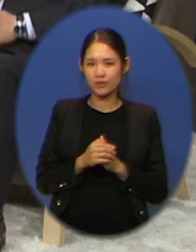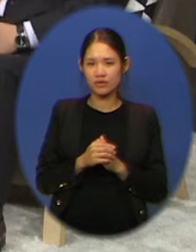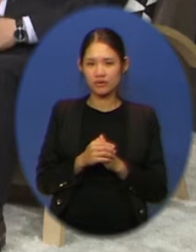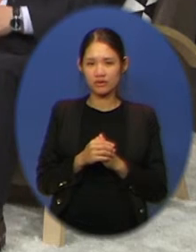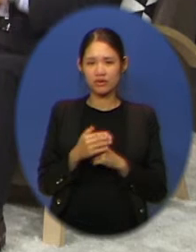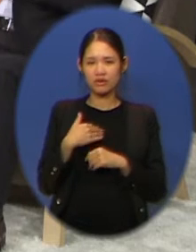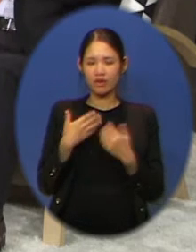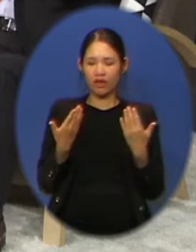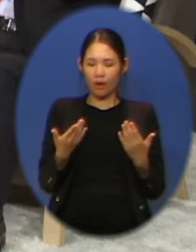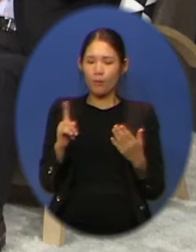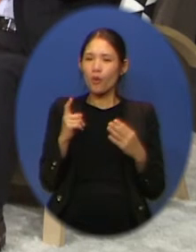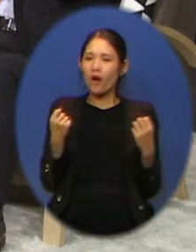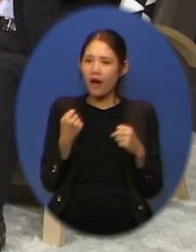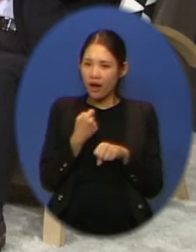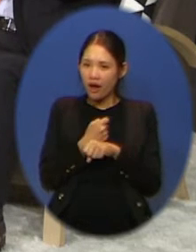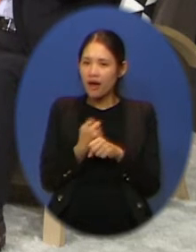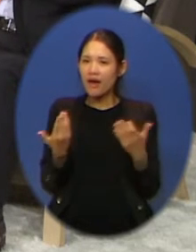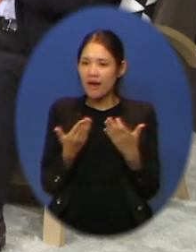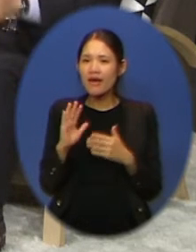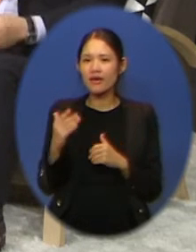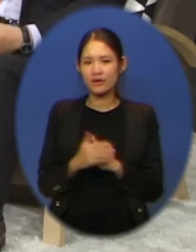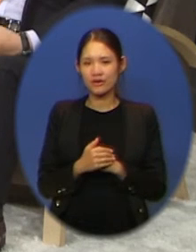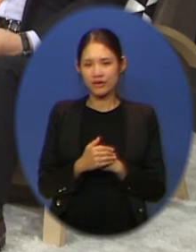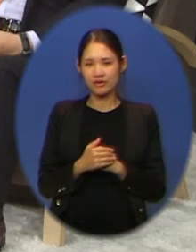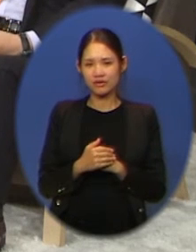해야 될 거 아니냐 자원아 이러면 안 되겠다.